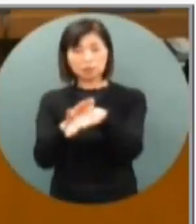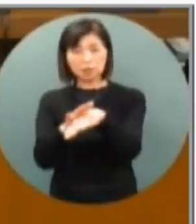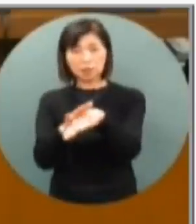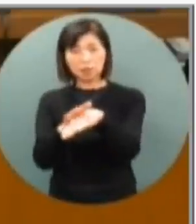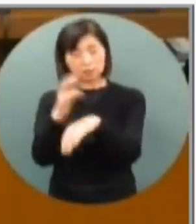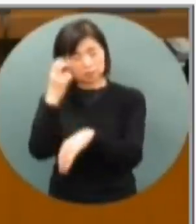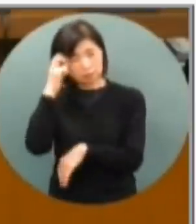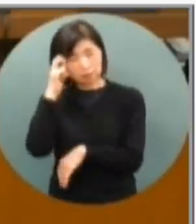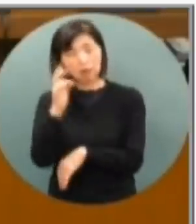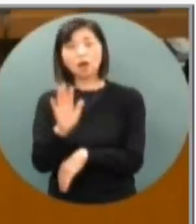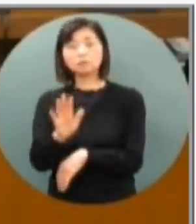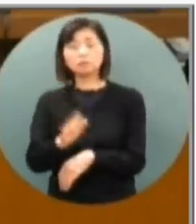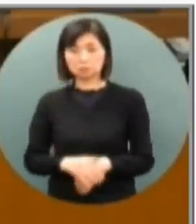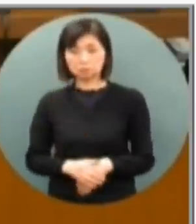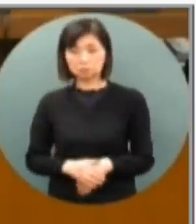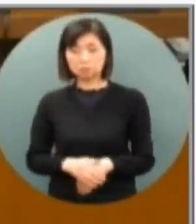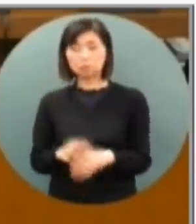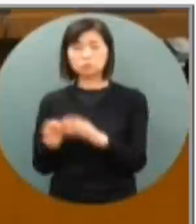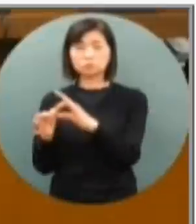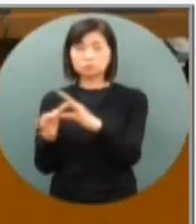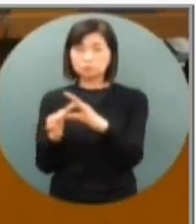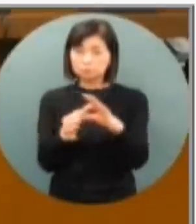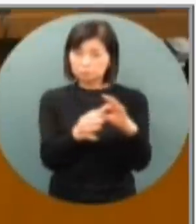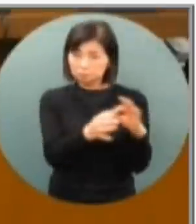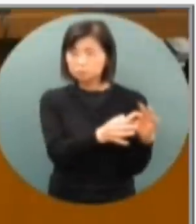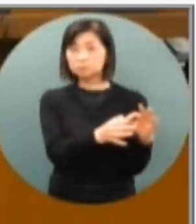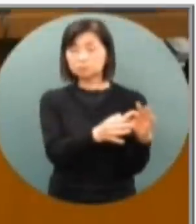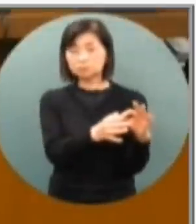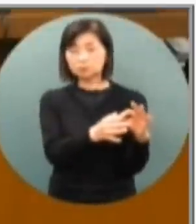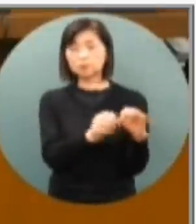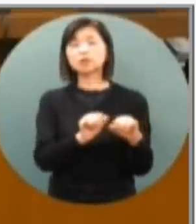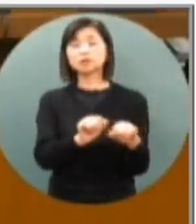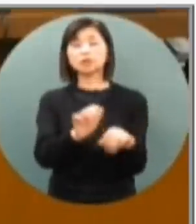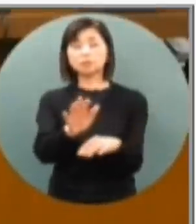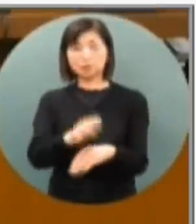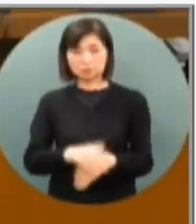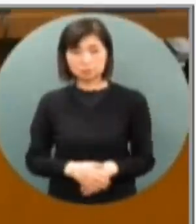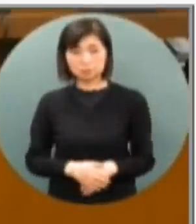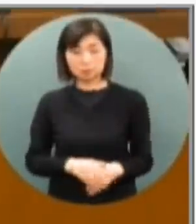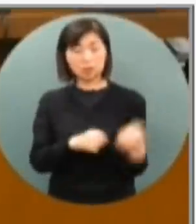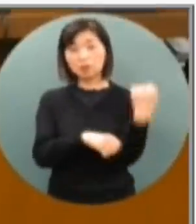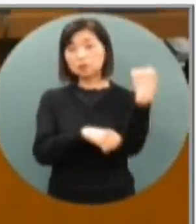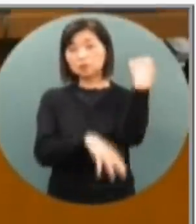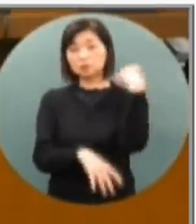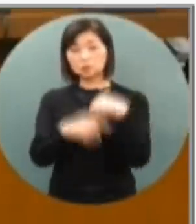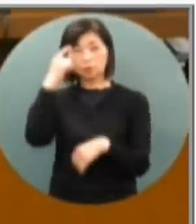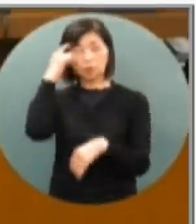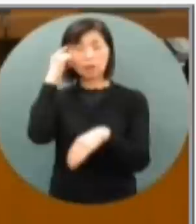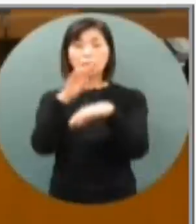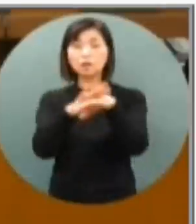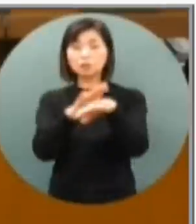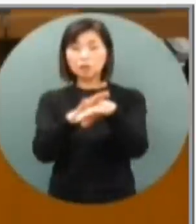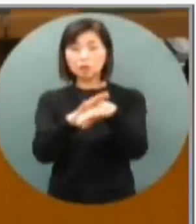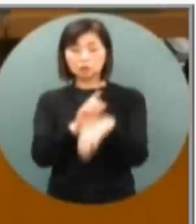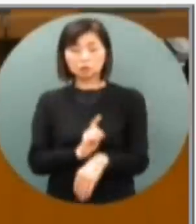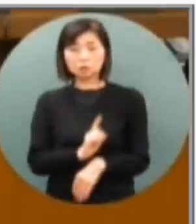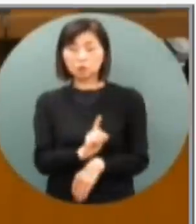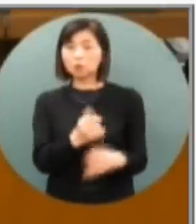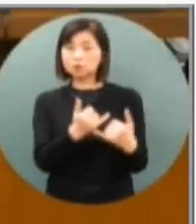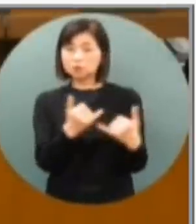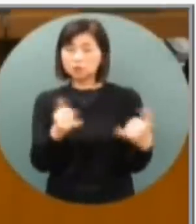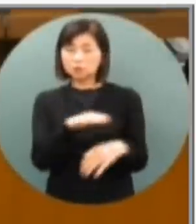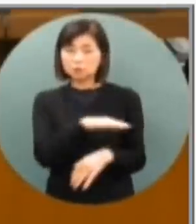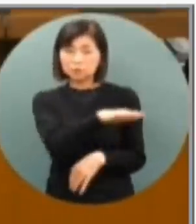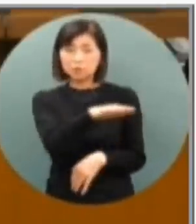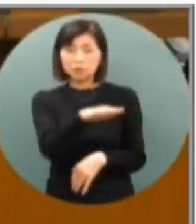ので、今後も基本的な考え方はやはり当事者の皆様のご意思に沿いながらですね、